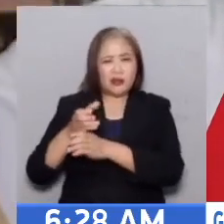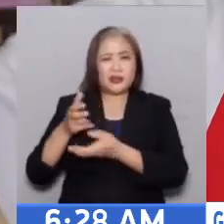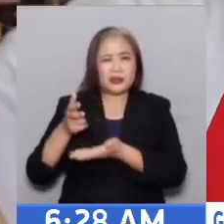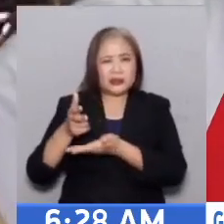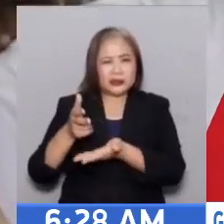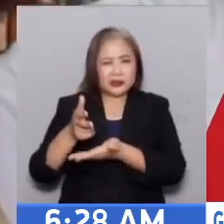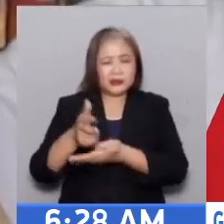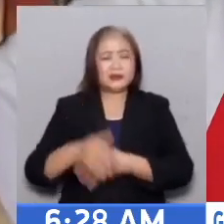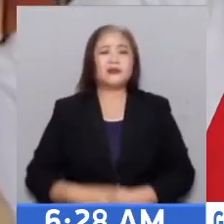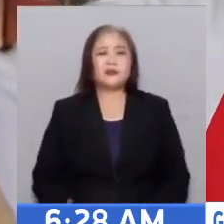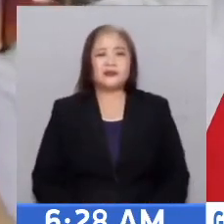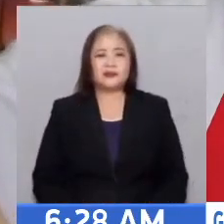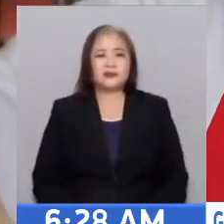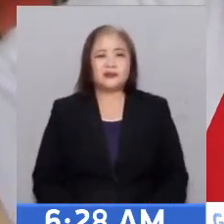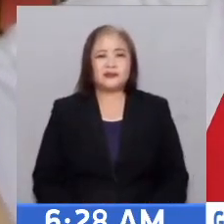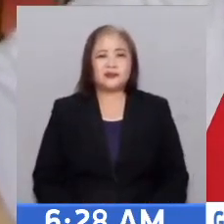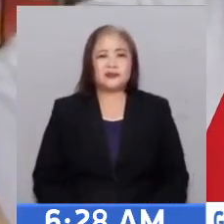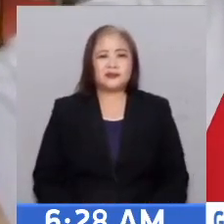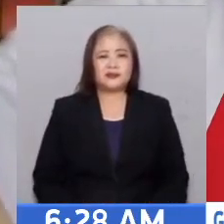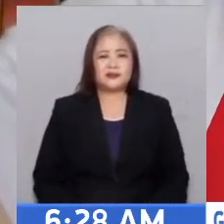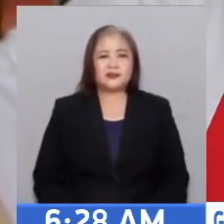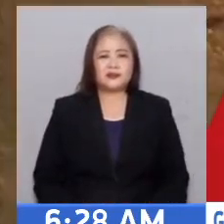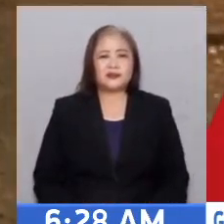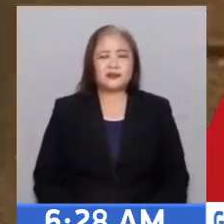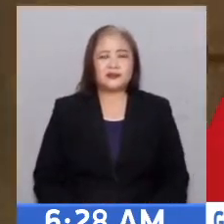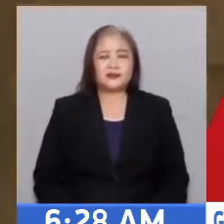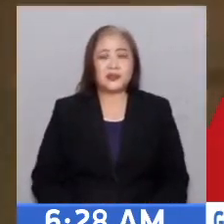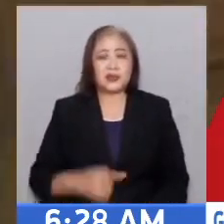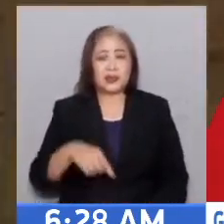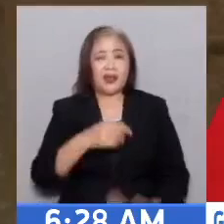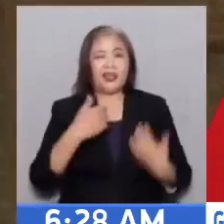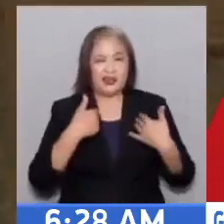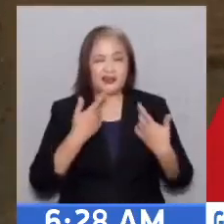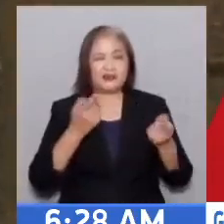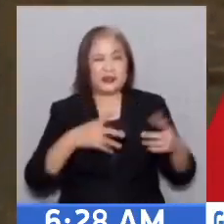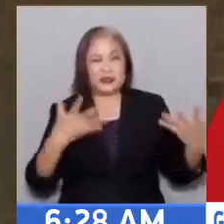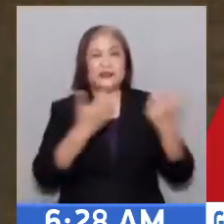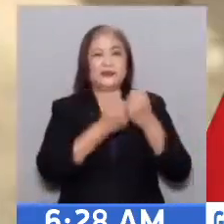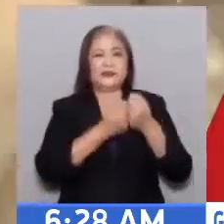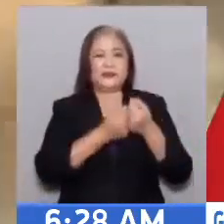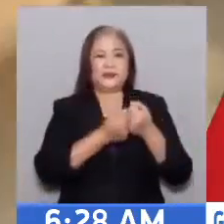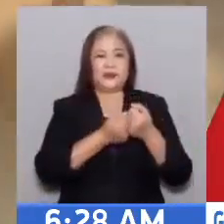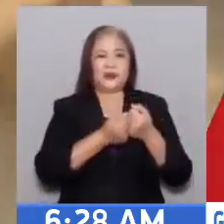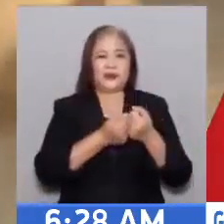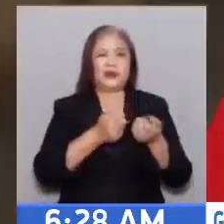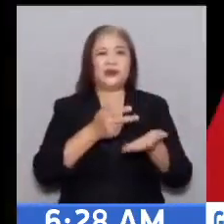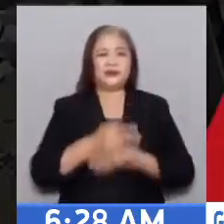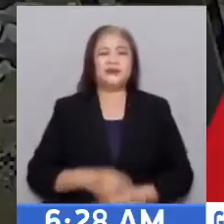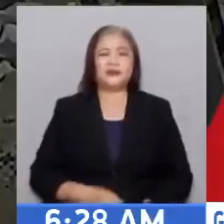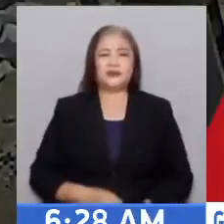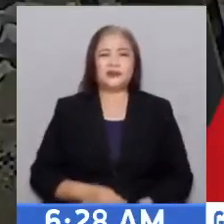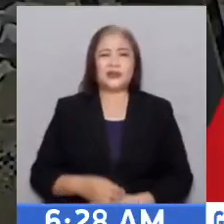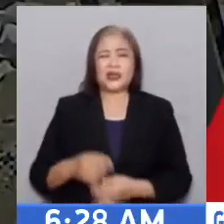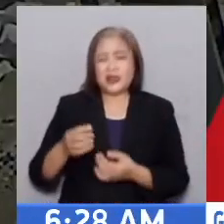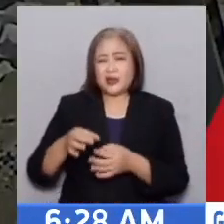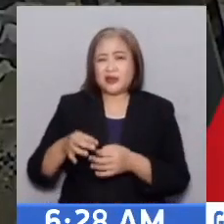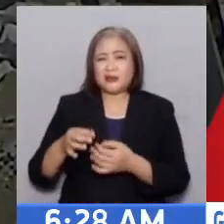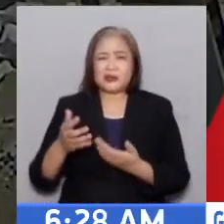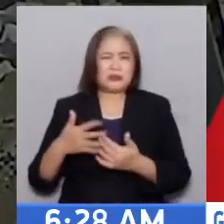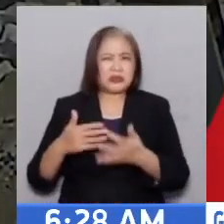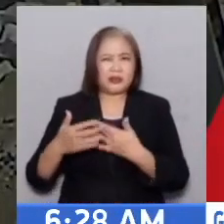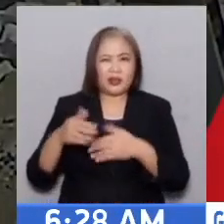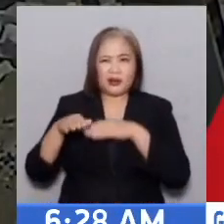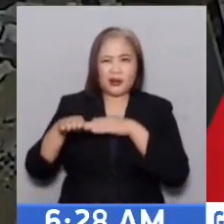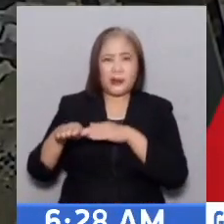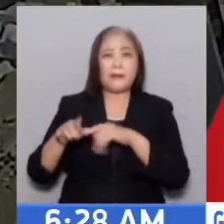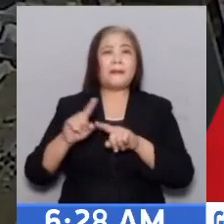medyo, yung iba may na-accident rin. At di bali ng araw sana kung traffic lang ang dulot nito. Bago magtanghali